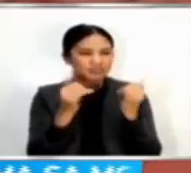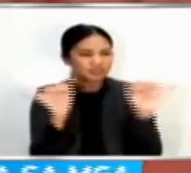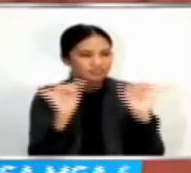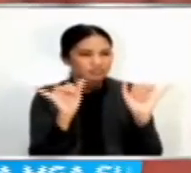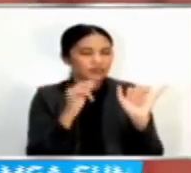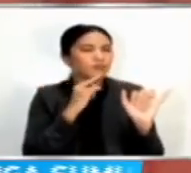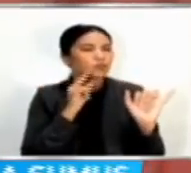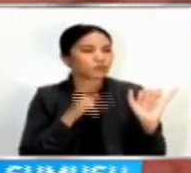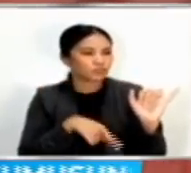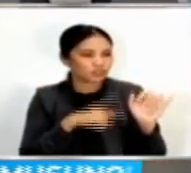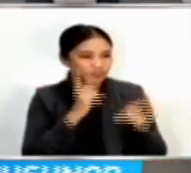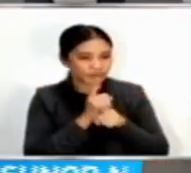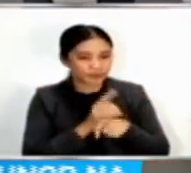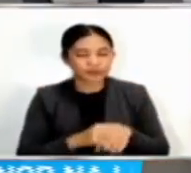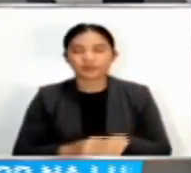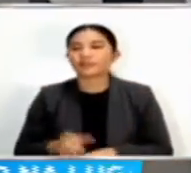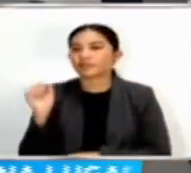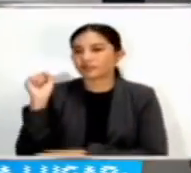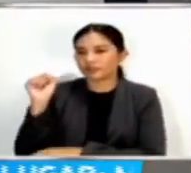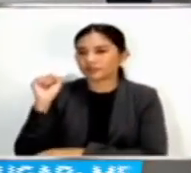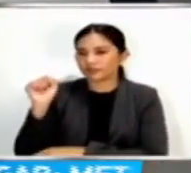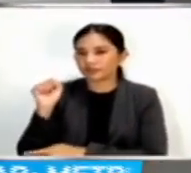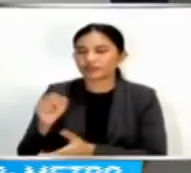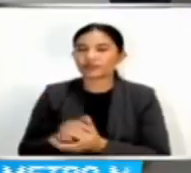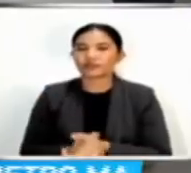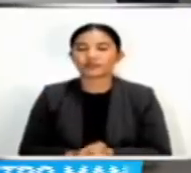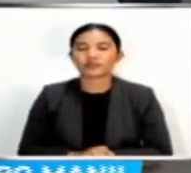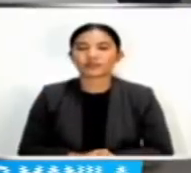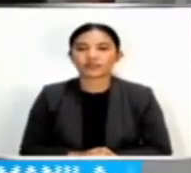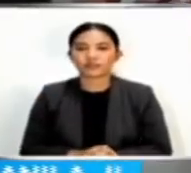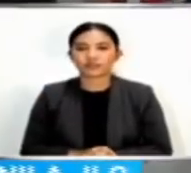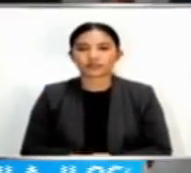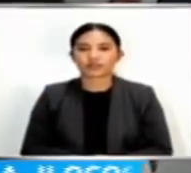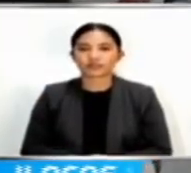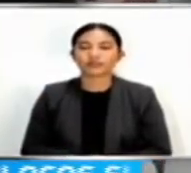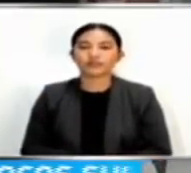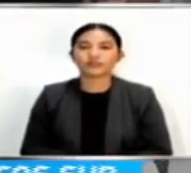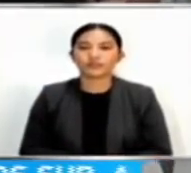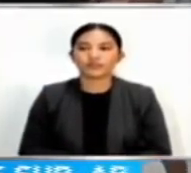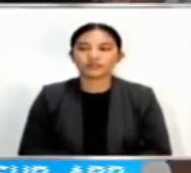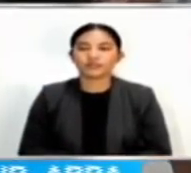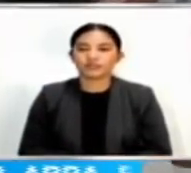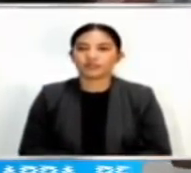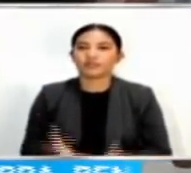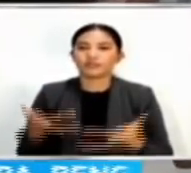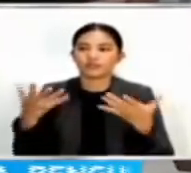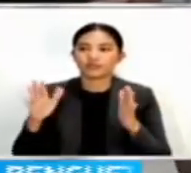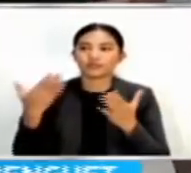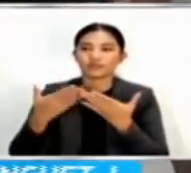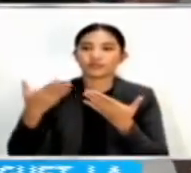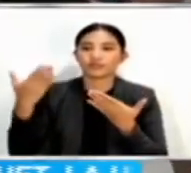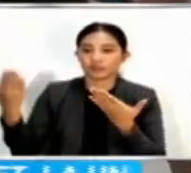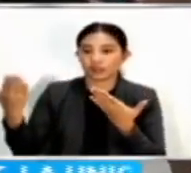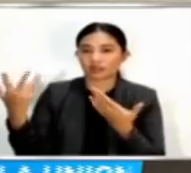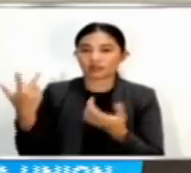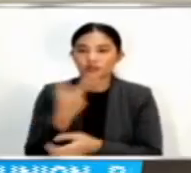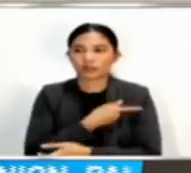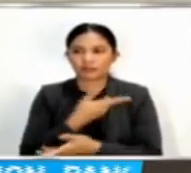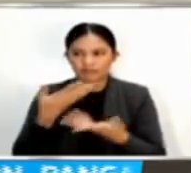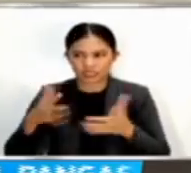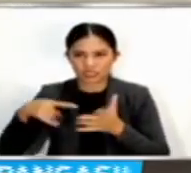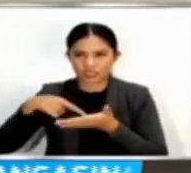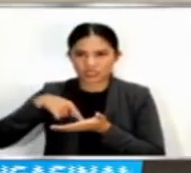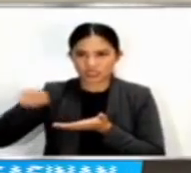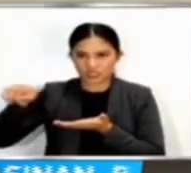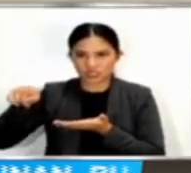Yes. Kasi yung nung nag-order ang Red Cross, binayaran na yon. So, okay. Advance payment. Mm-hmm. So,